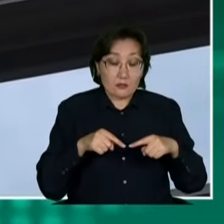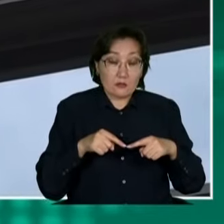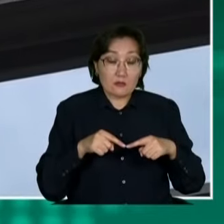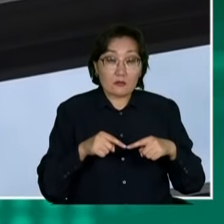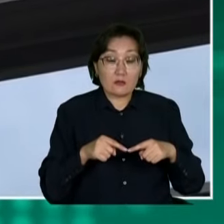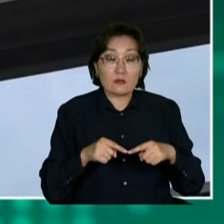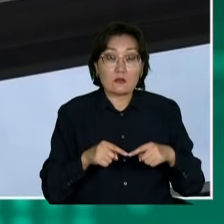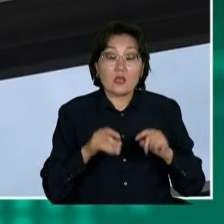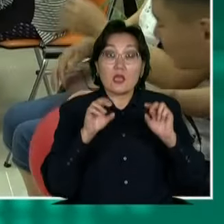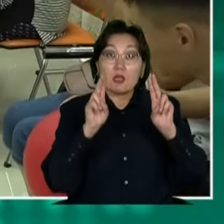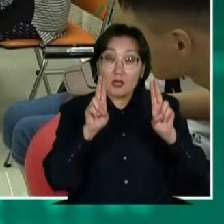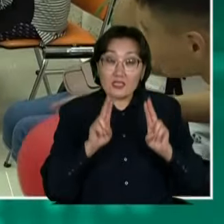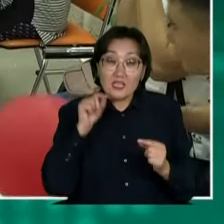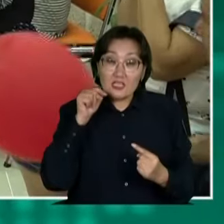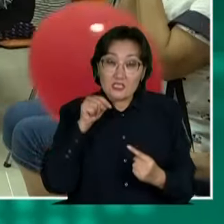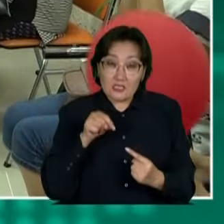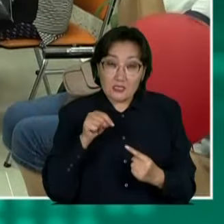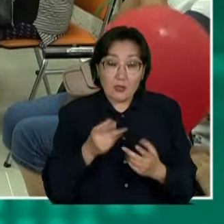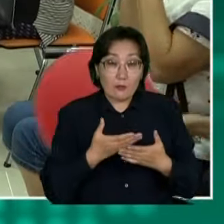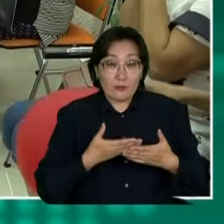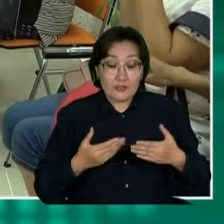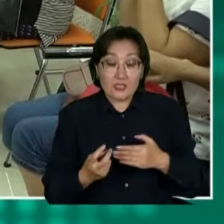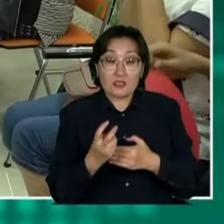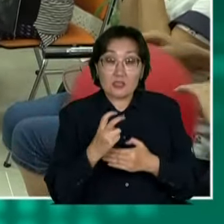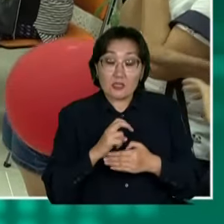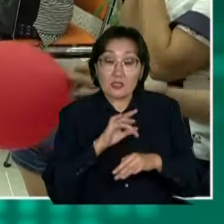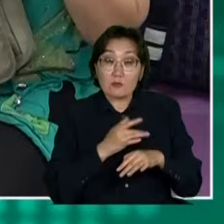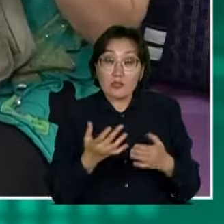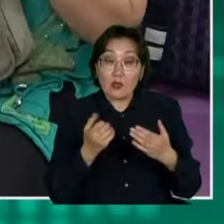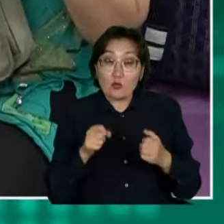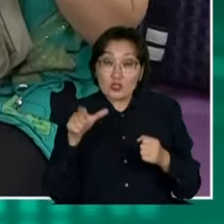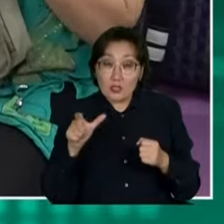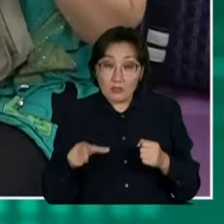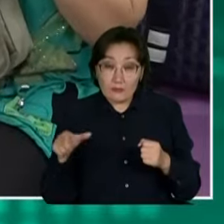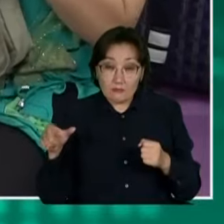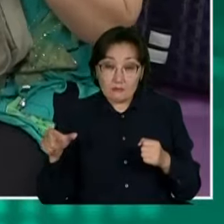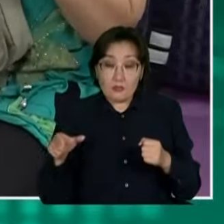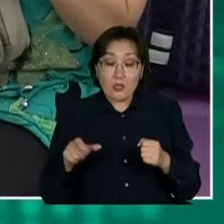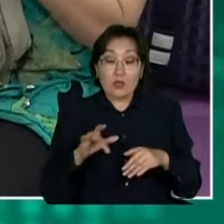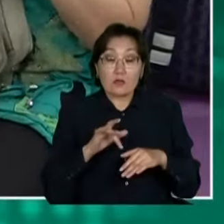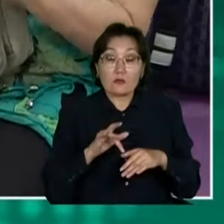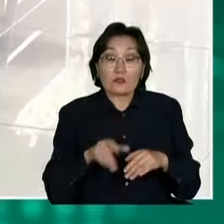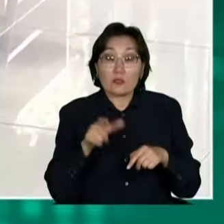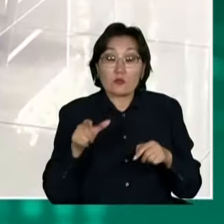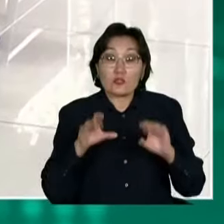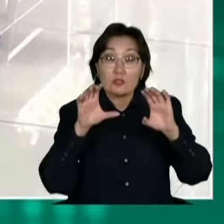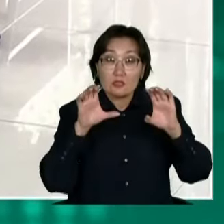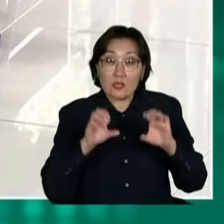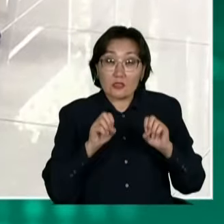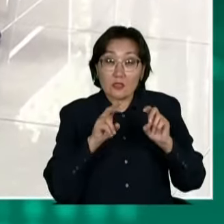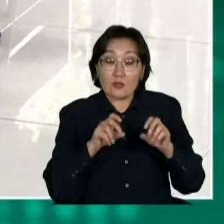ұйымдарының қағидаларына сәйкес бізге келетін қызмет алушылар, жаңағы қызмет алушылардың заңды